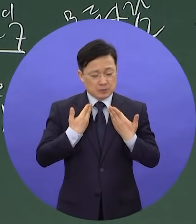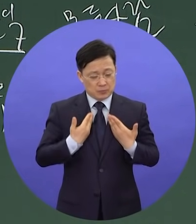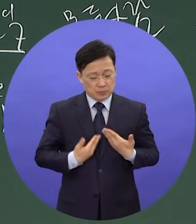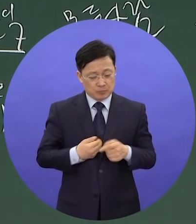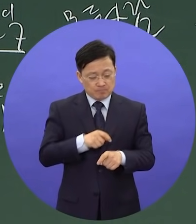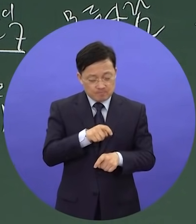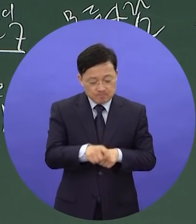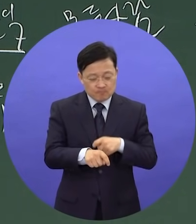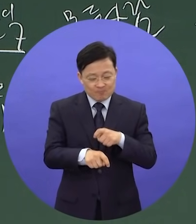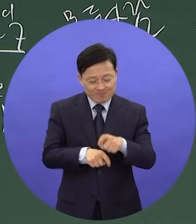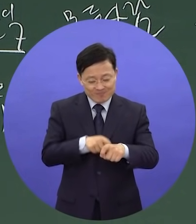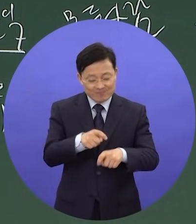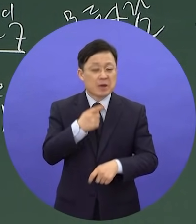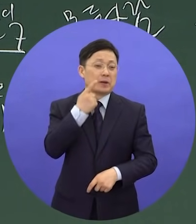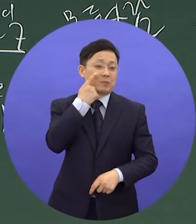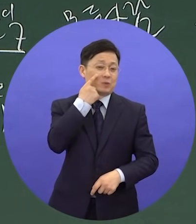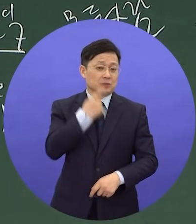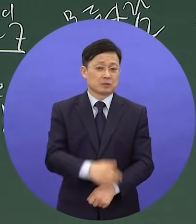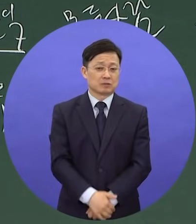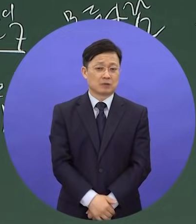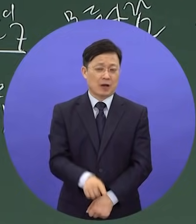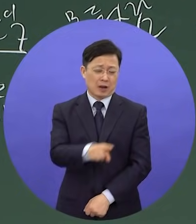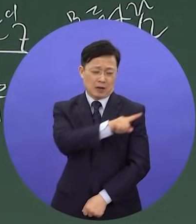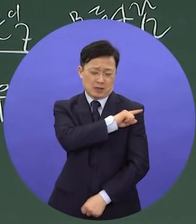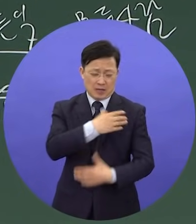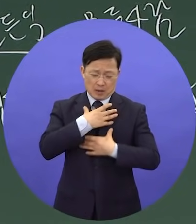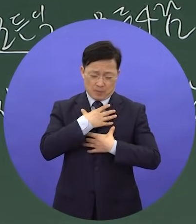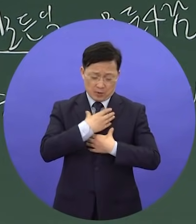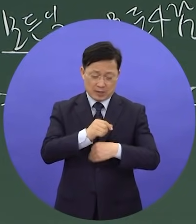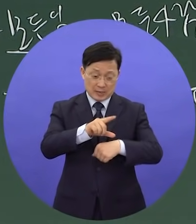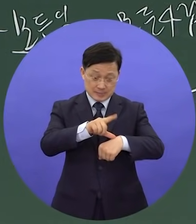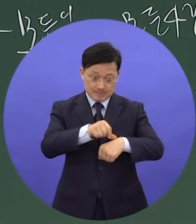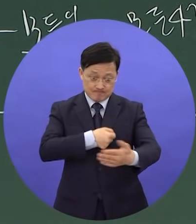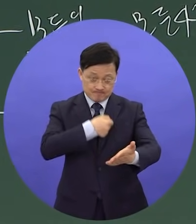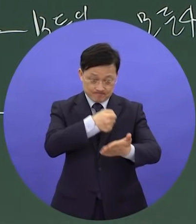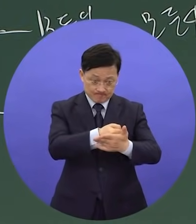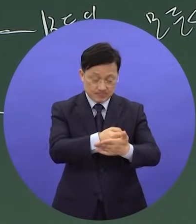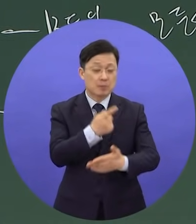가장 편안한 시간을 선택해. That choosing your most peaceful time.